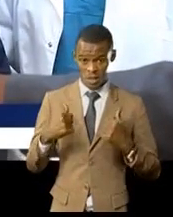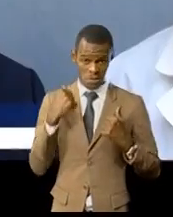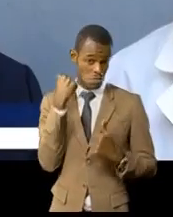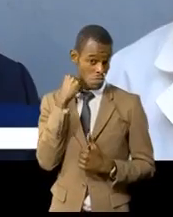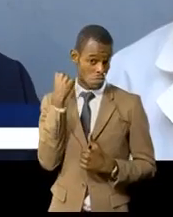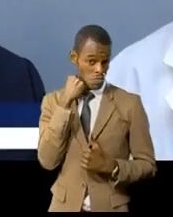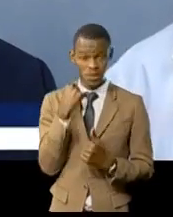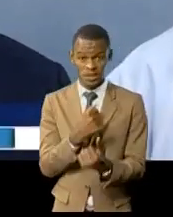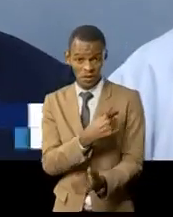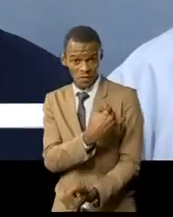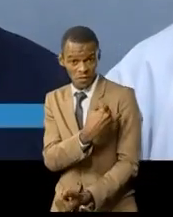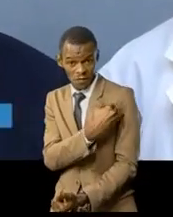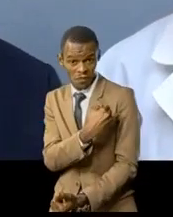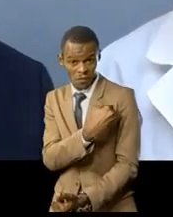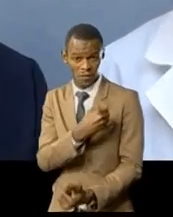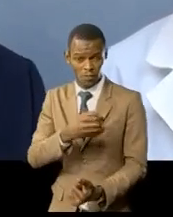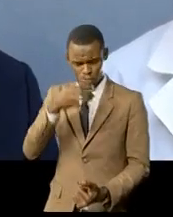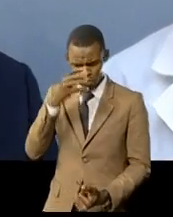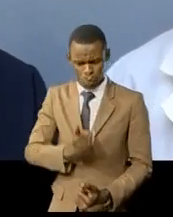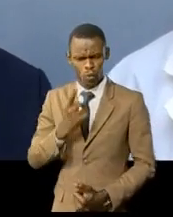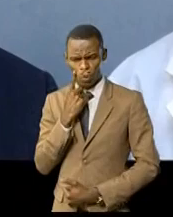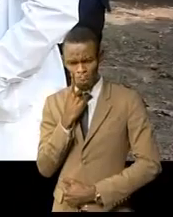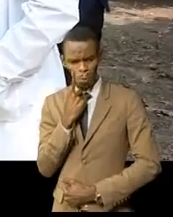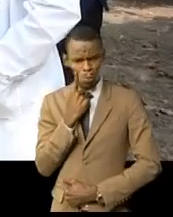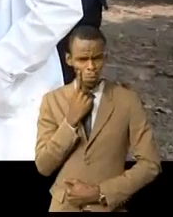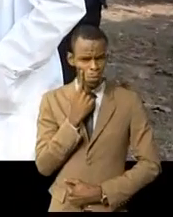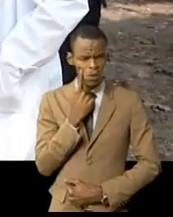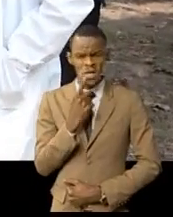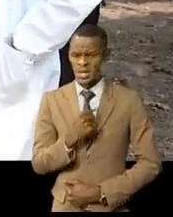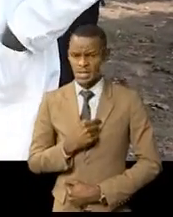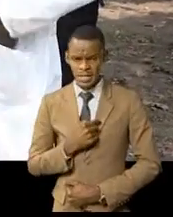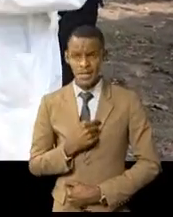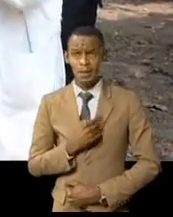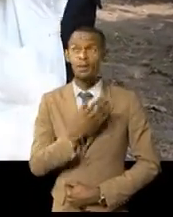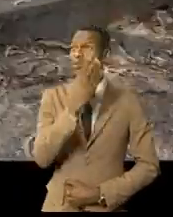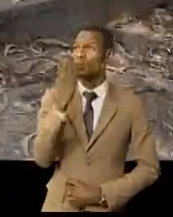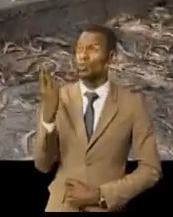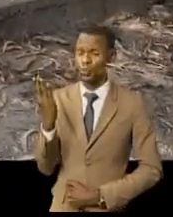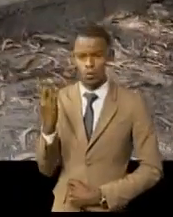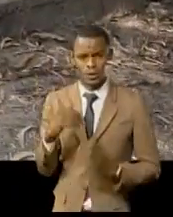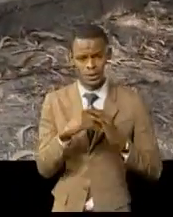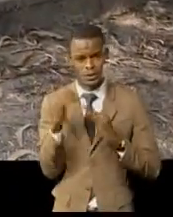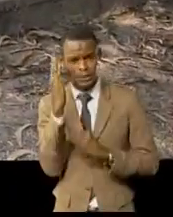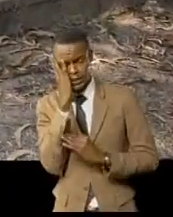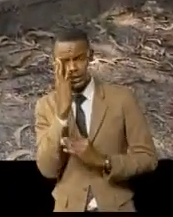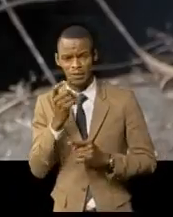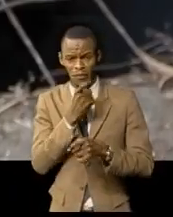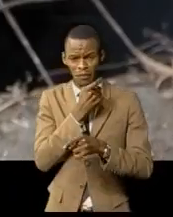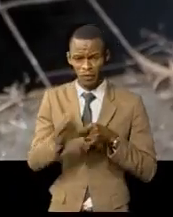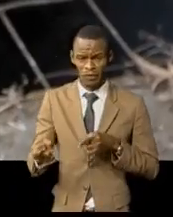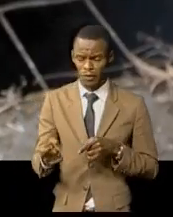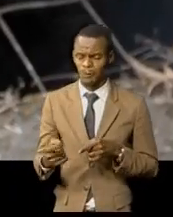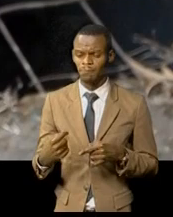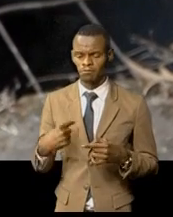impressionné. Je vais, dès cette semaine ici, apporter quelques matelas, et puis je vois qu'ils ont aussi un problème d'eau